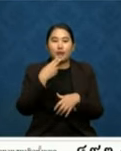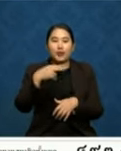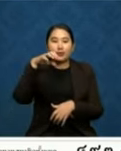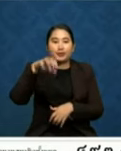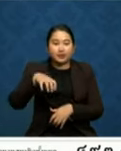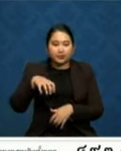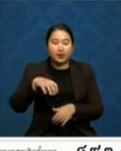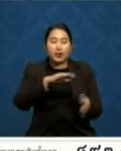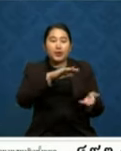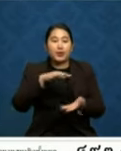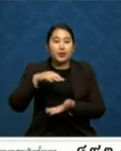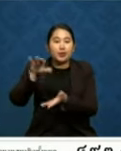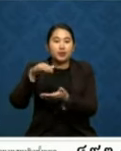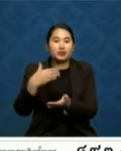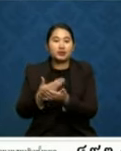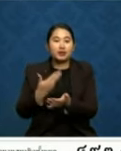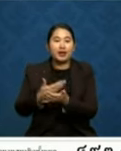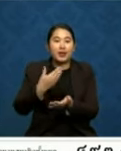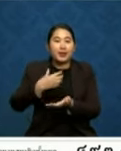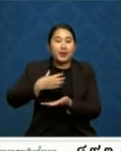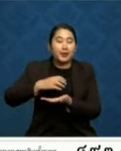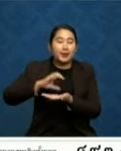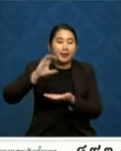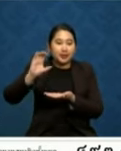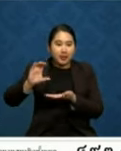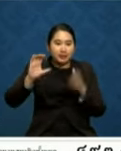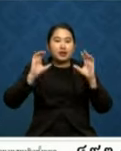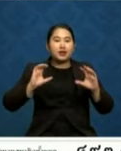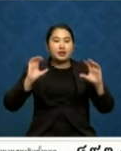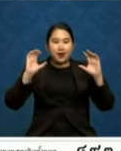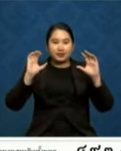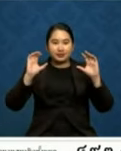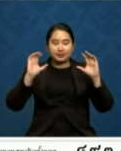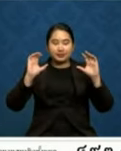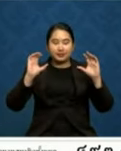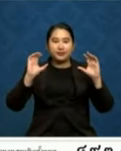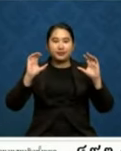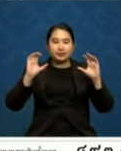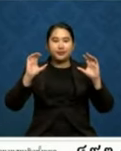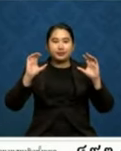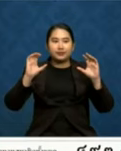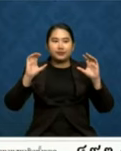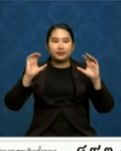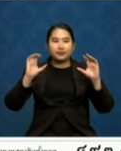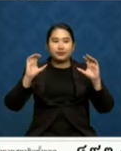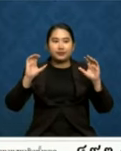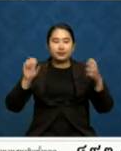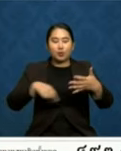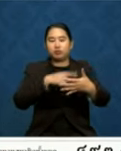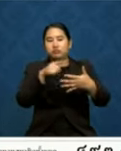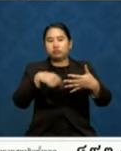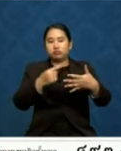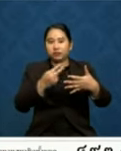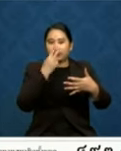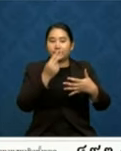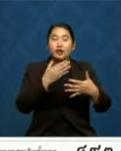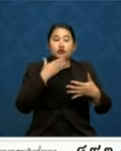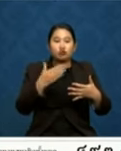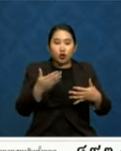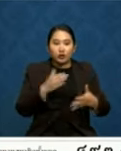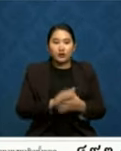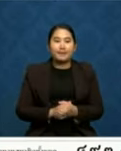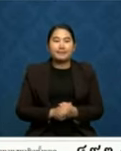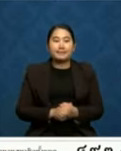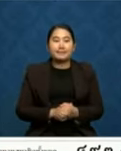นะครับนำส่งรายได้ให้กับรัฐเนี่ยนะครับเทปเรียกได้ว่าติด1ใน5เนี่ยมาตลอดทุกปีงบประมาณนะ